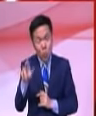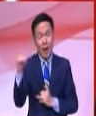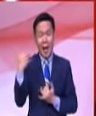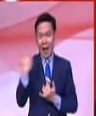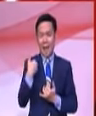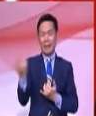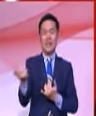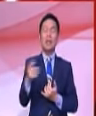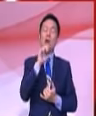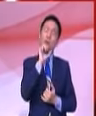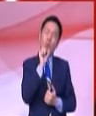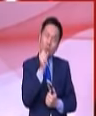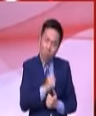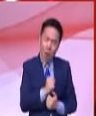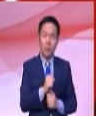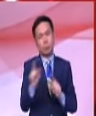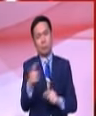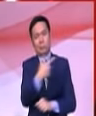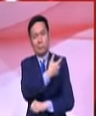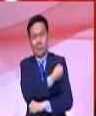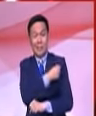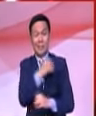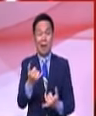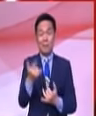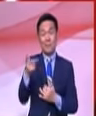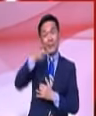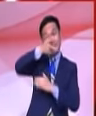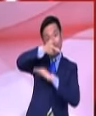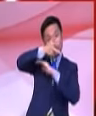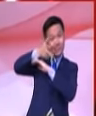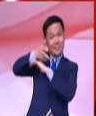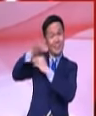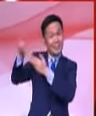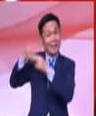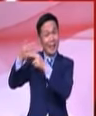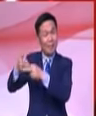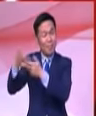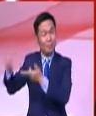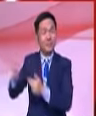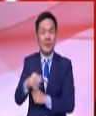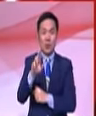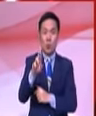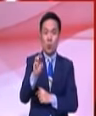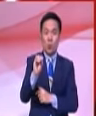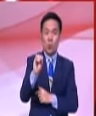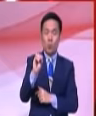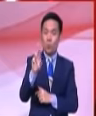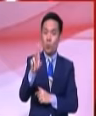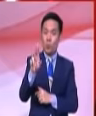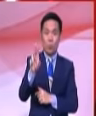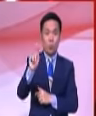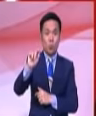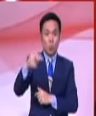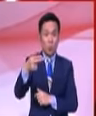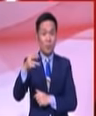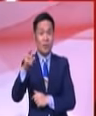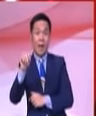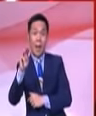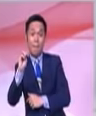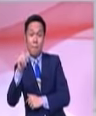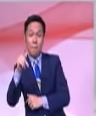daripada golongan warga emas. Untuk perincian lanjut, kita terus saja bersama rakan di Bintulu, Ruth Ampong. Silakan Ruth.